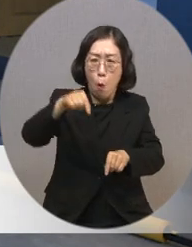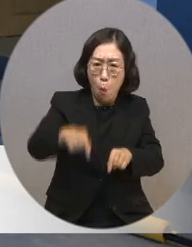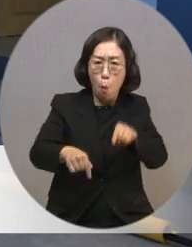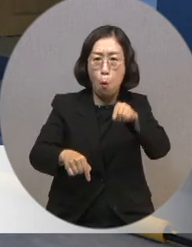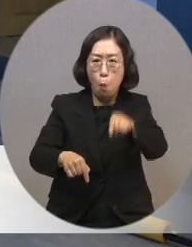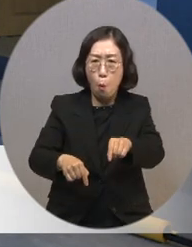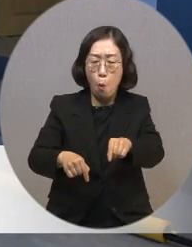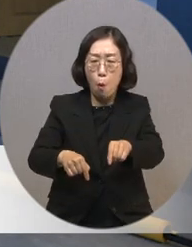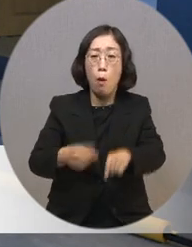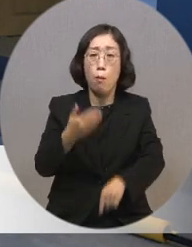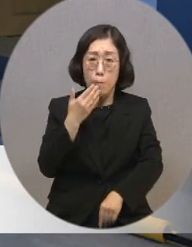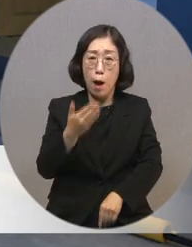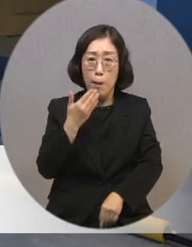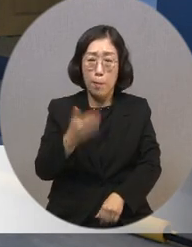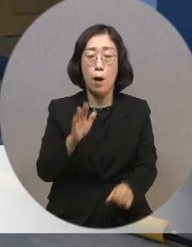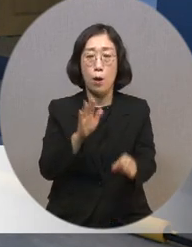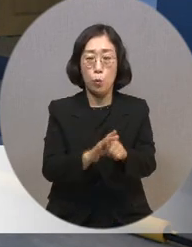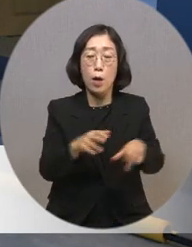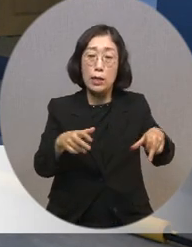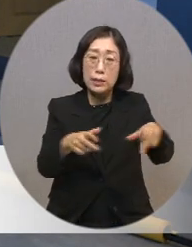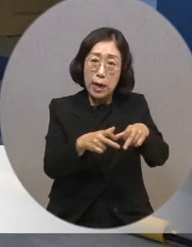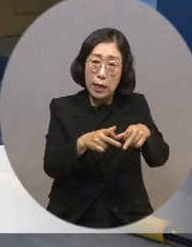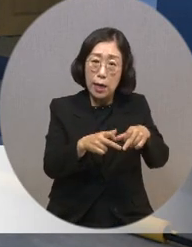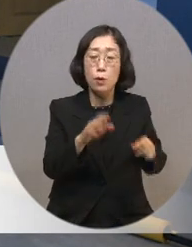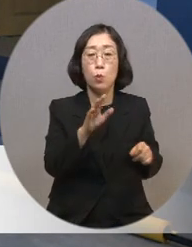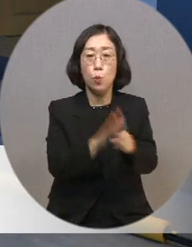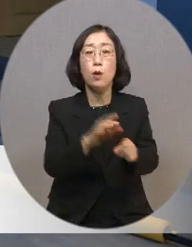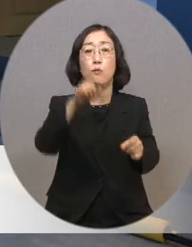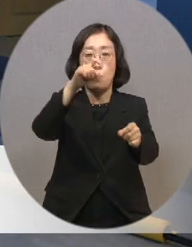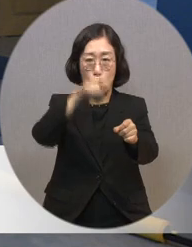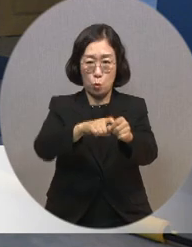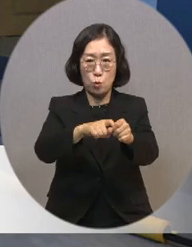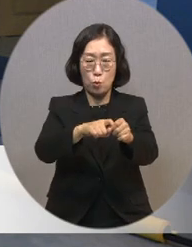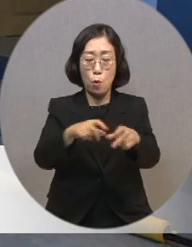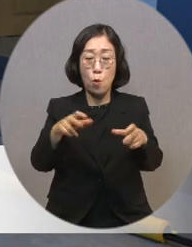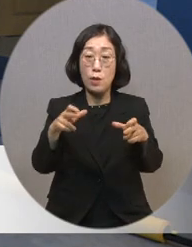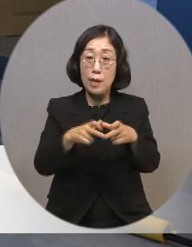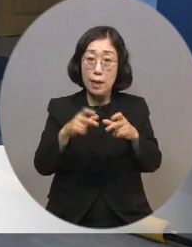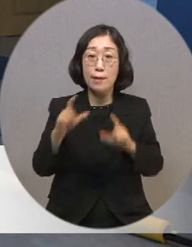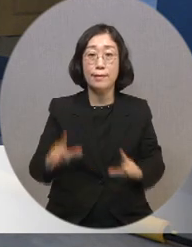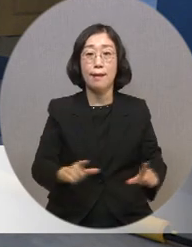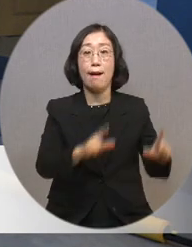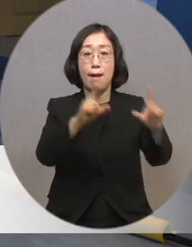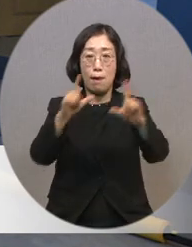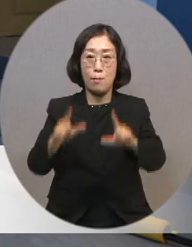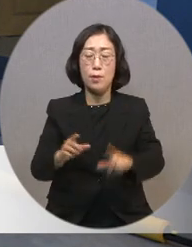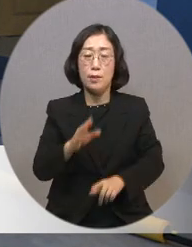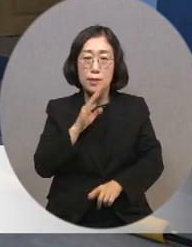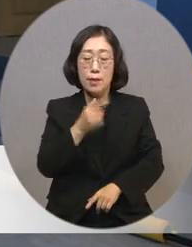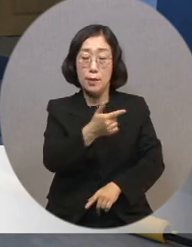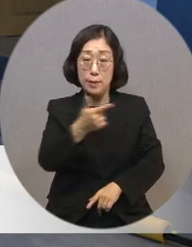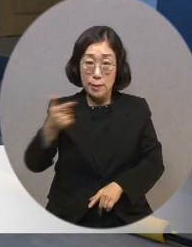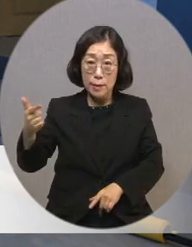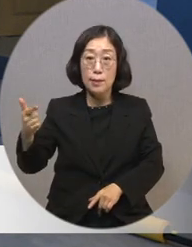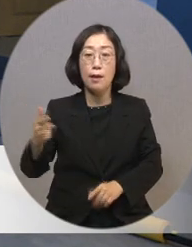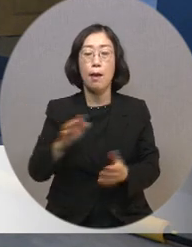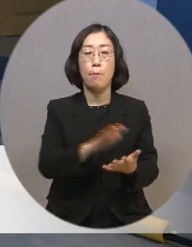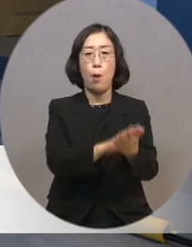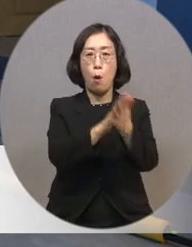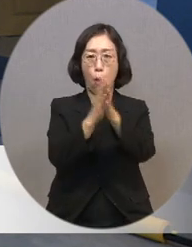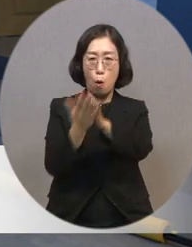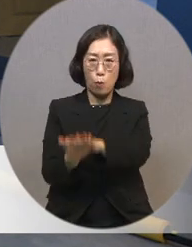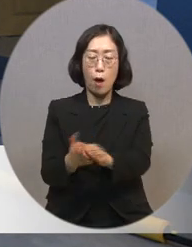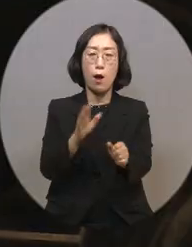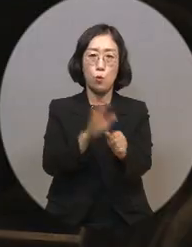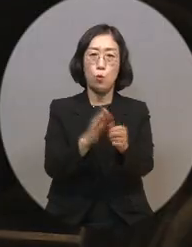쪽으로 포용적으로 발전할 수 있다면 장애인의 삶을 정말 많이 변화시킬 수